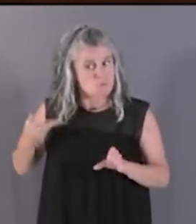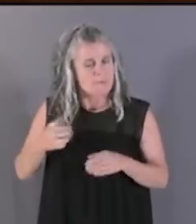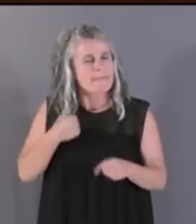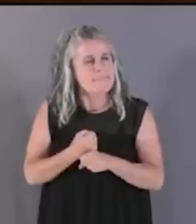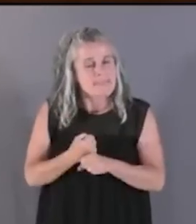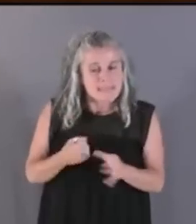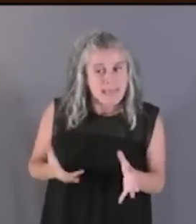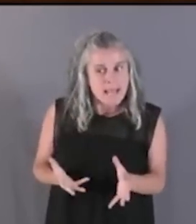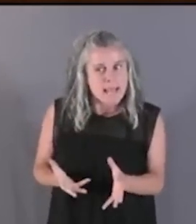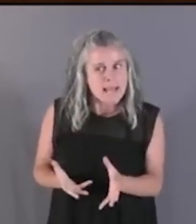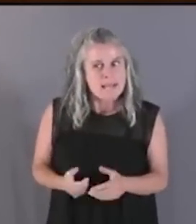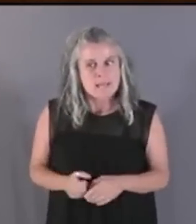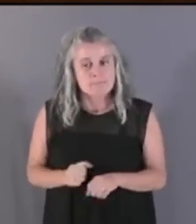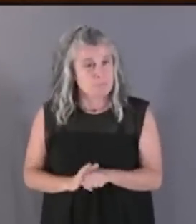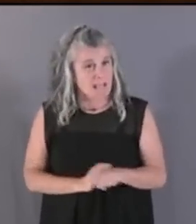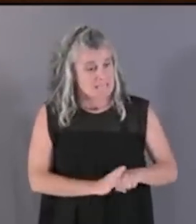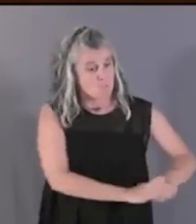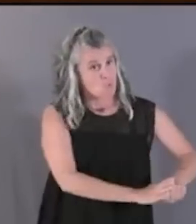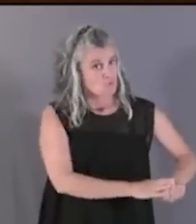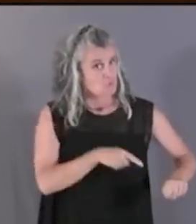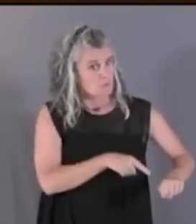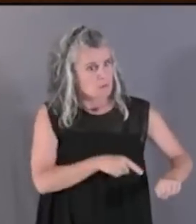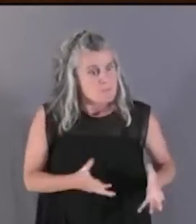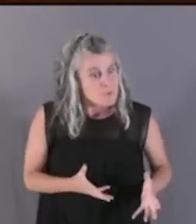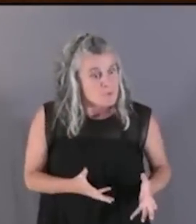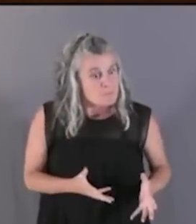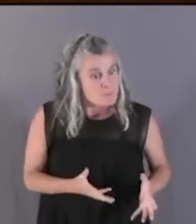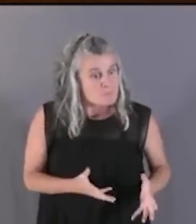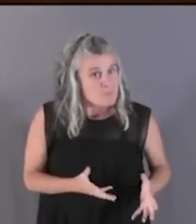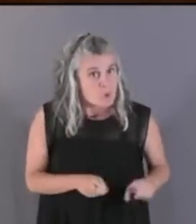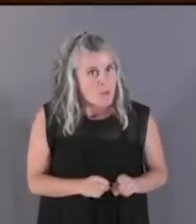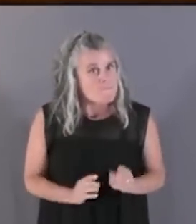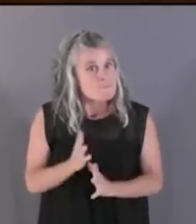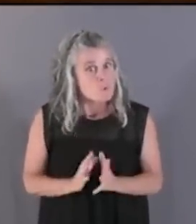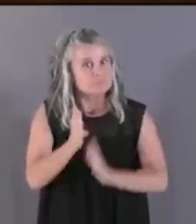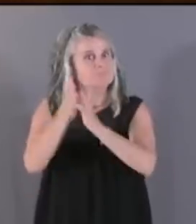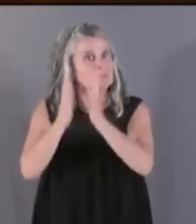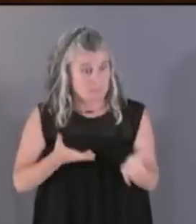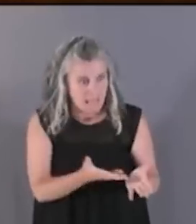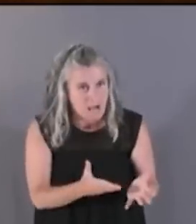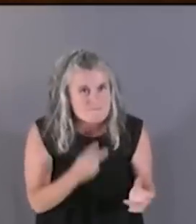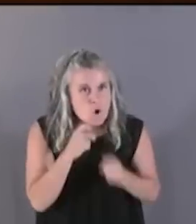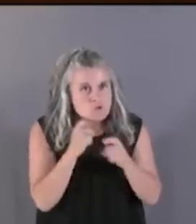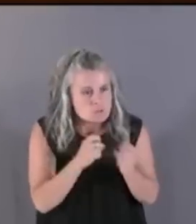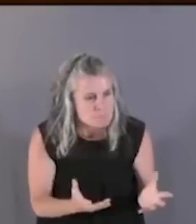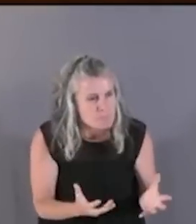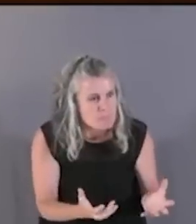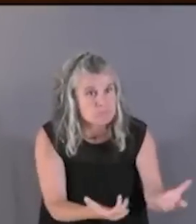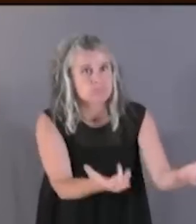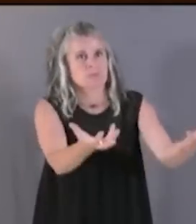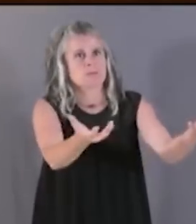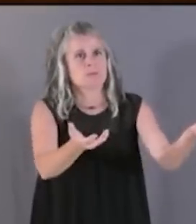gauche qui manipule et qui appelle à la haine de la France. En voilà le résultat que nous payons